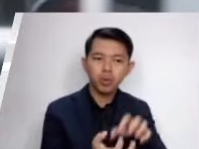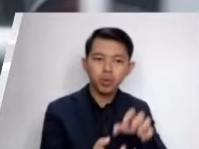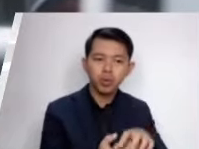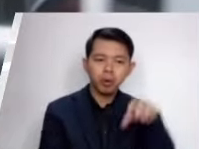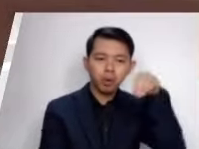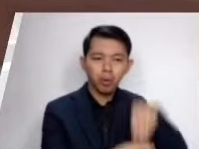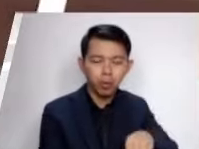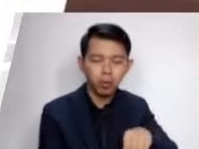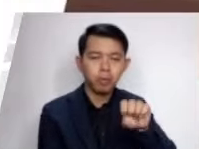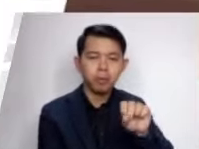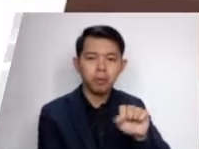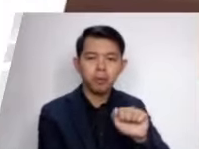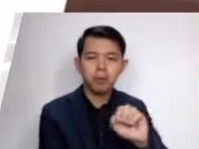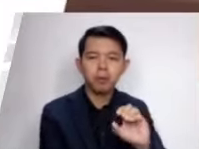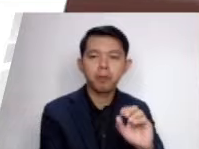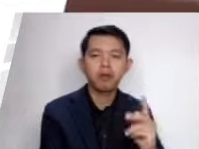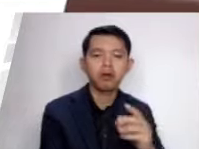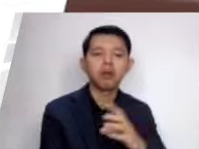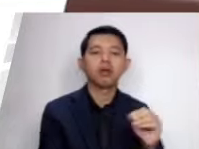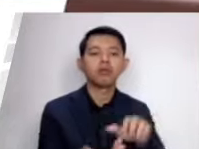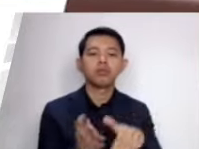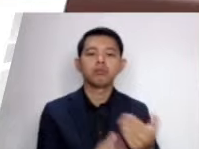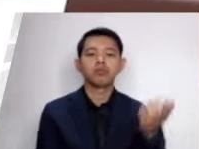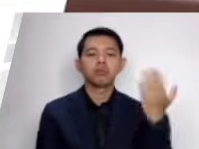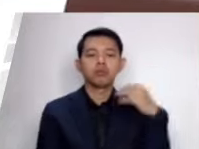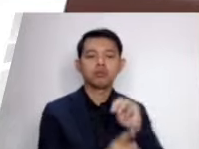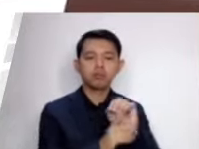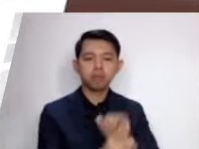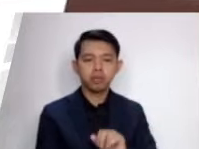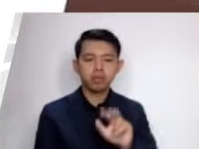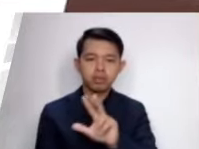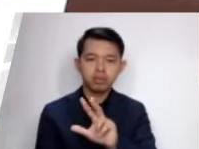31. Batian niyang orangul sa ido.